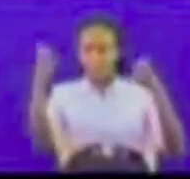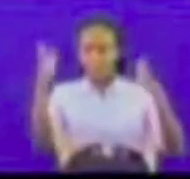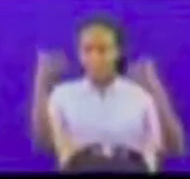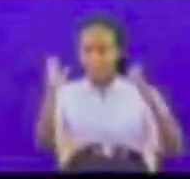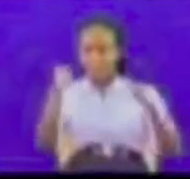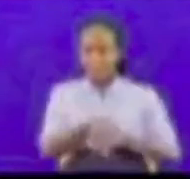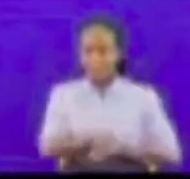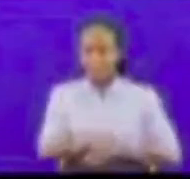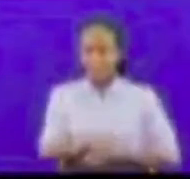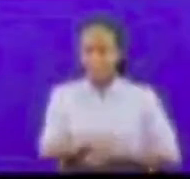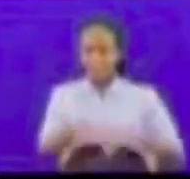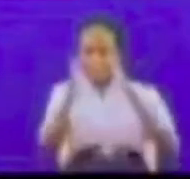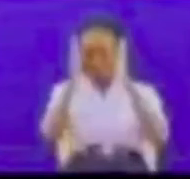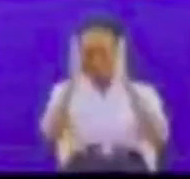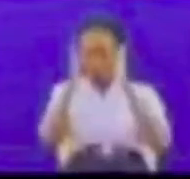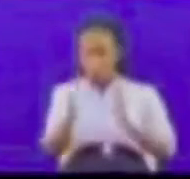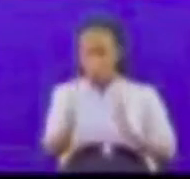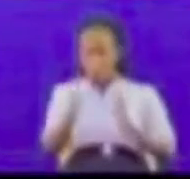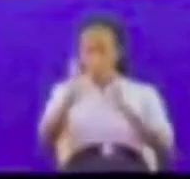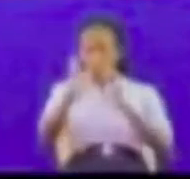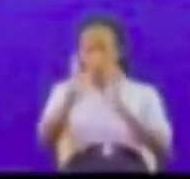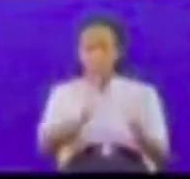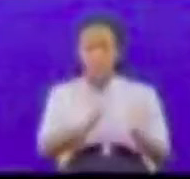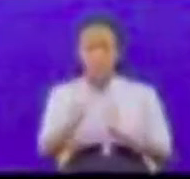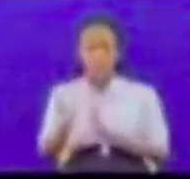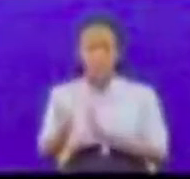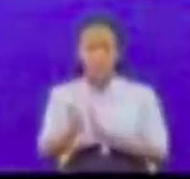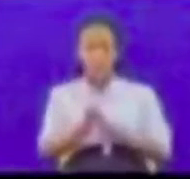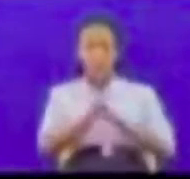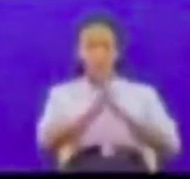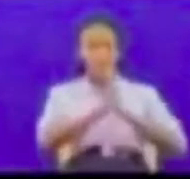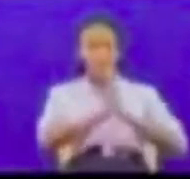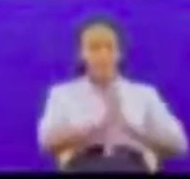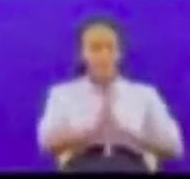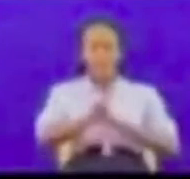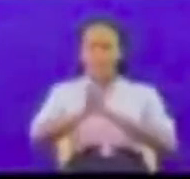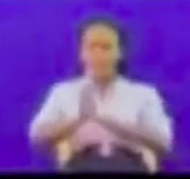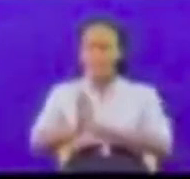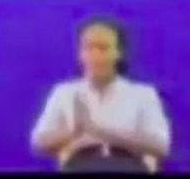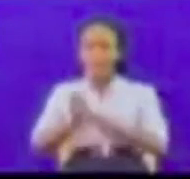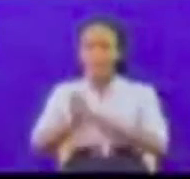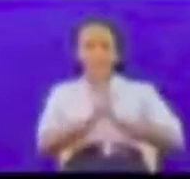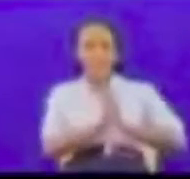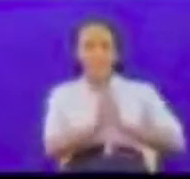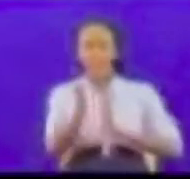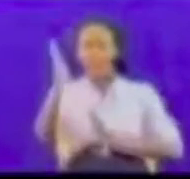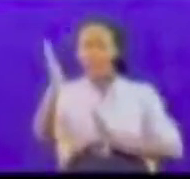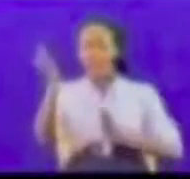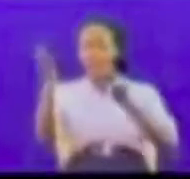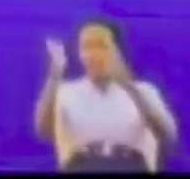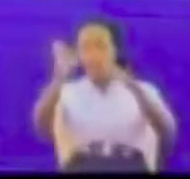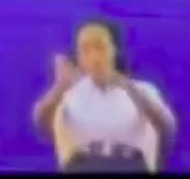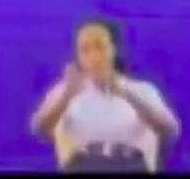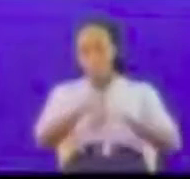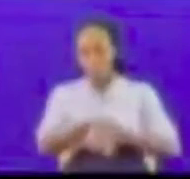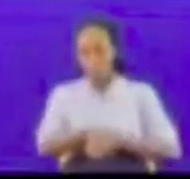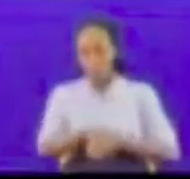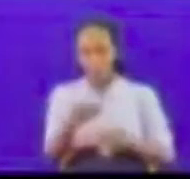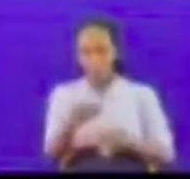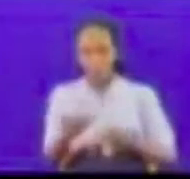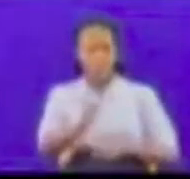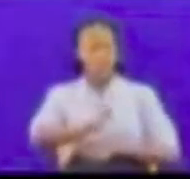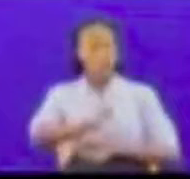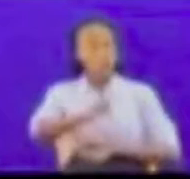Kwa hiyo Mheshimiwa Mpango, asante sana. Asante sana. Ubarikiwe sana. Na sasa tunakuruhusu ndugu